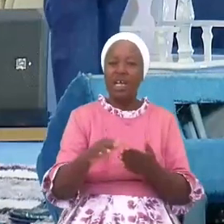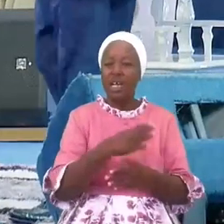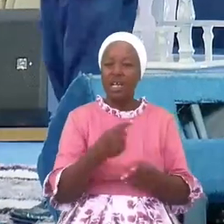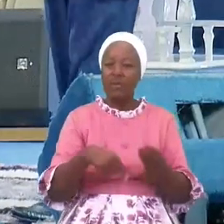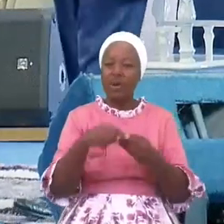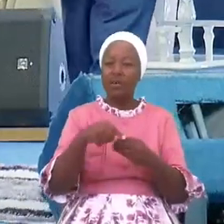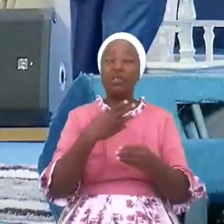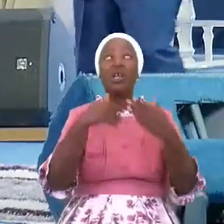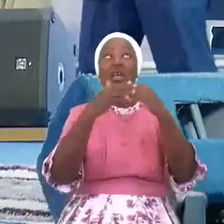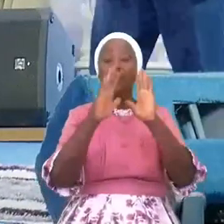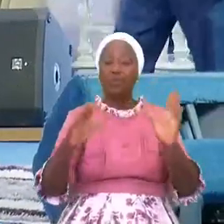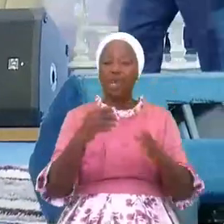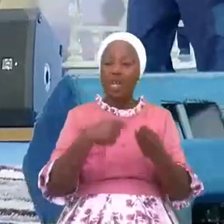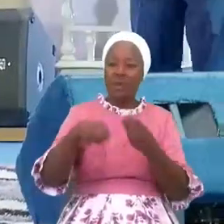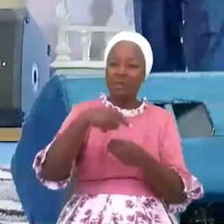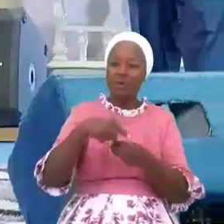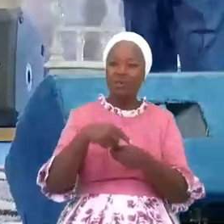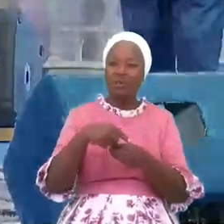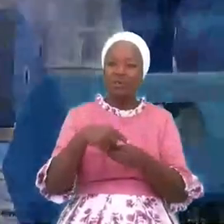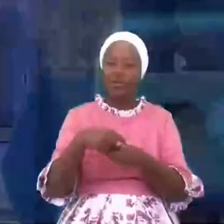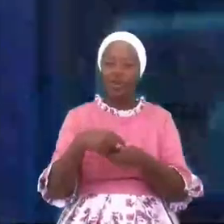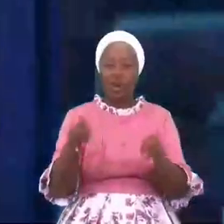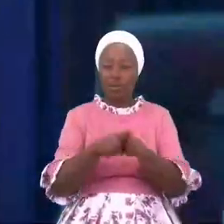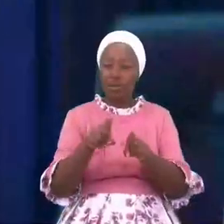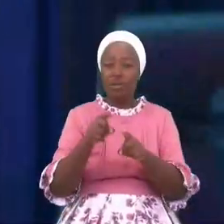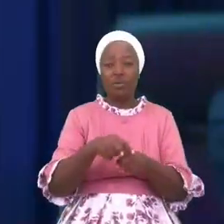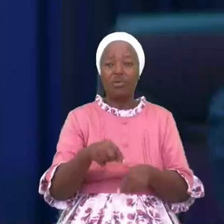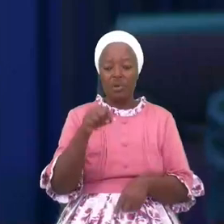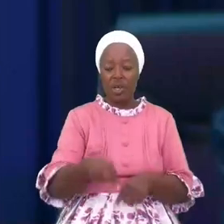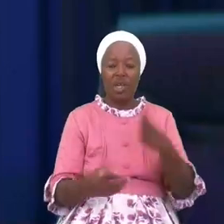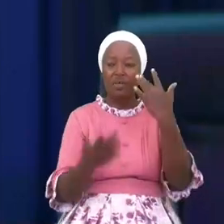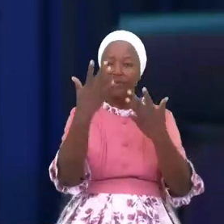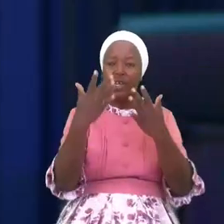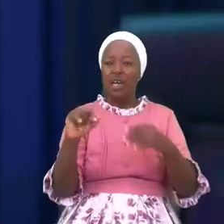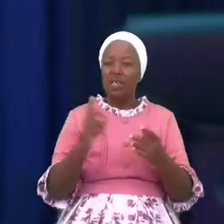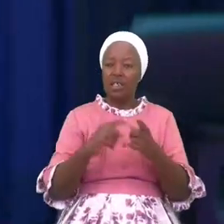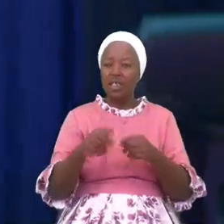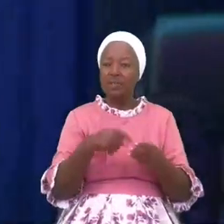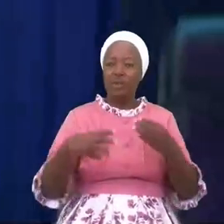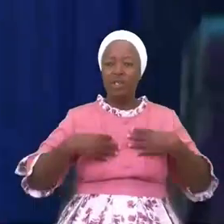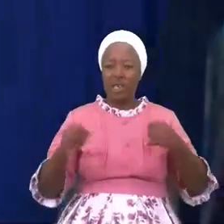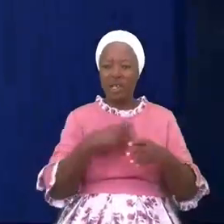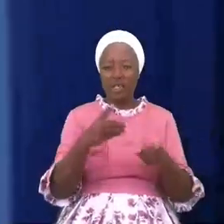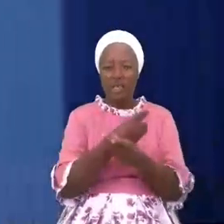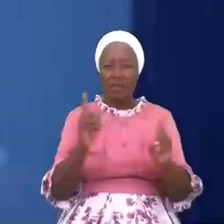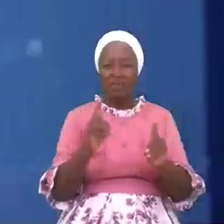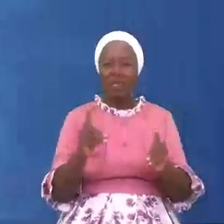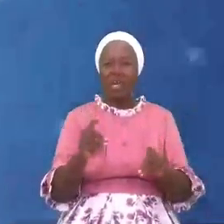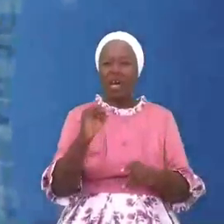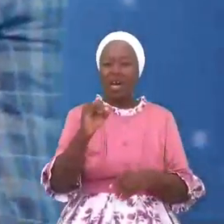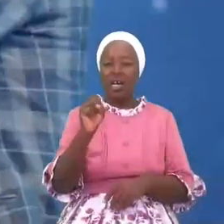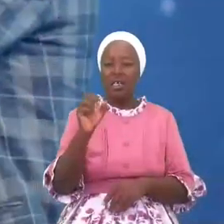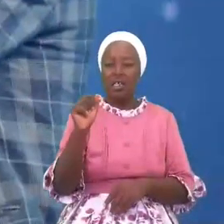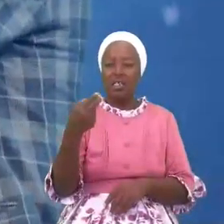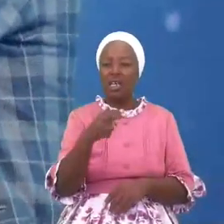beaucoup à nous dire sur le ciel, sur même l'enfer et même sur la guérison, sur la délivrance. Ésaïe